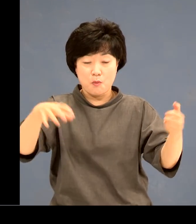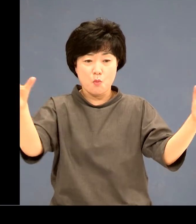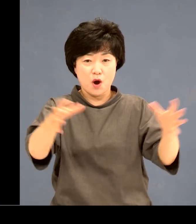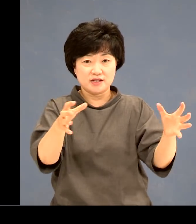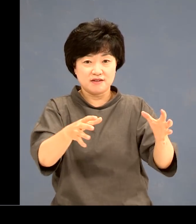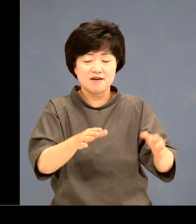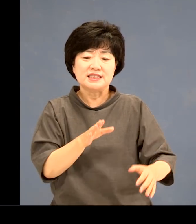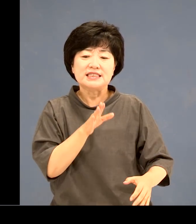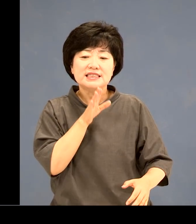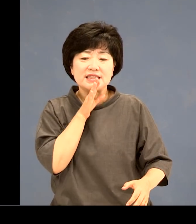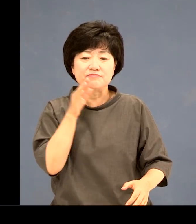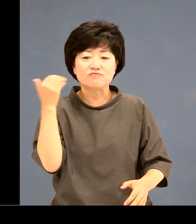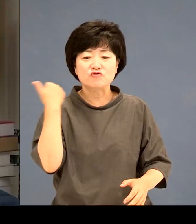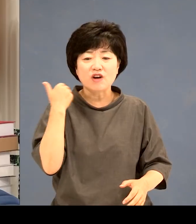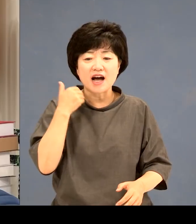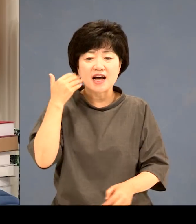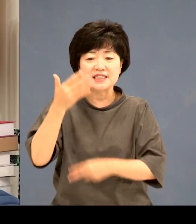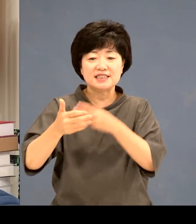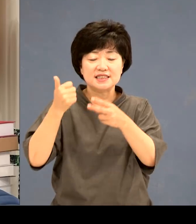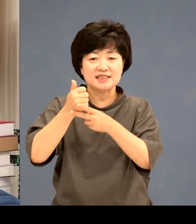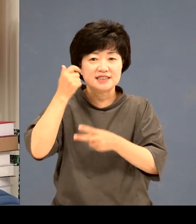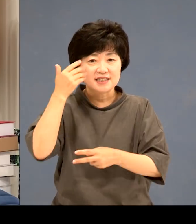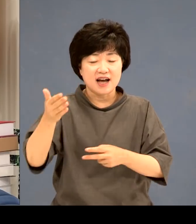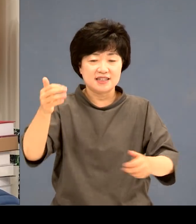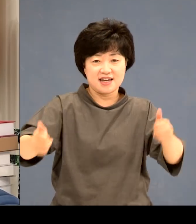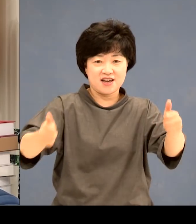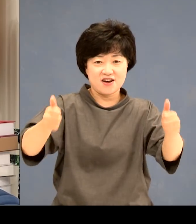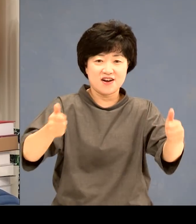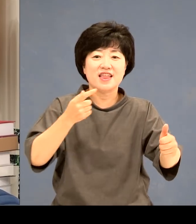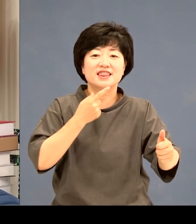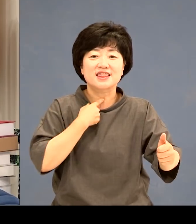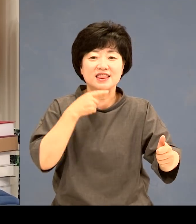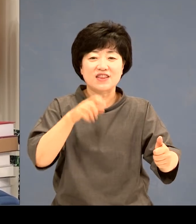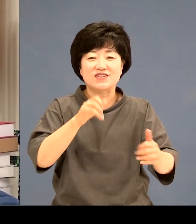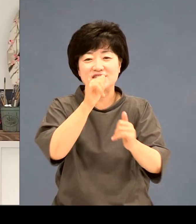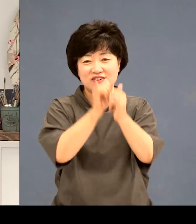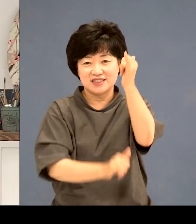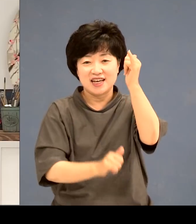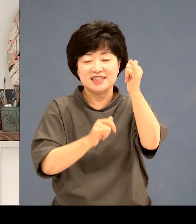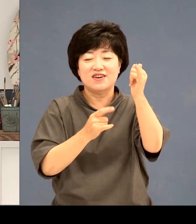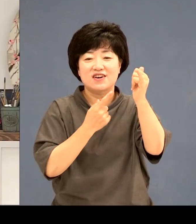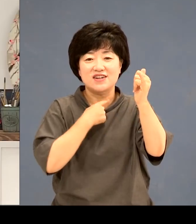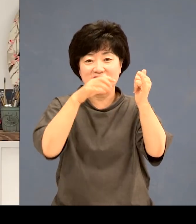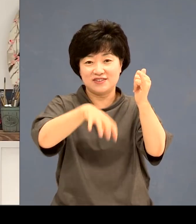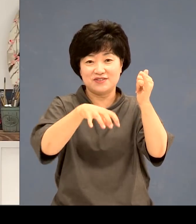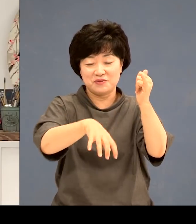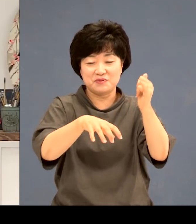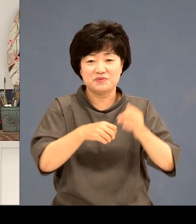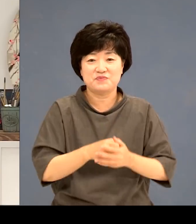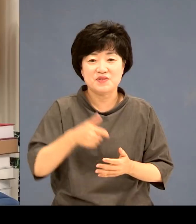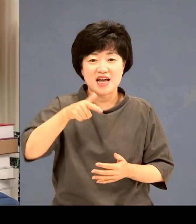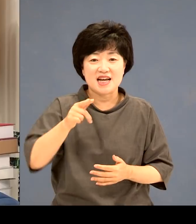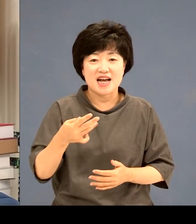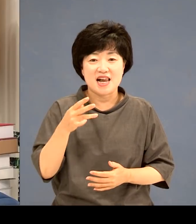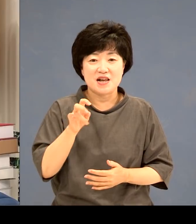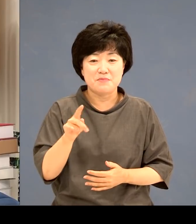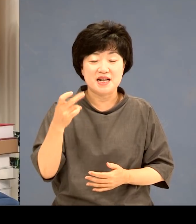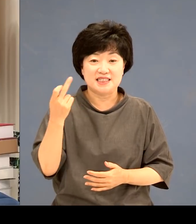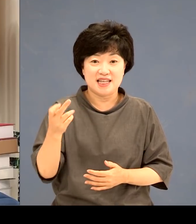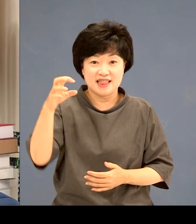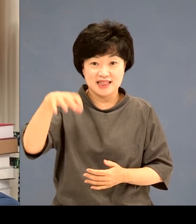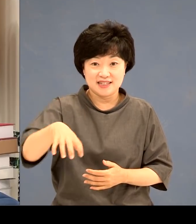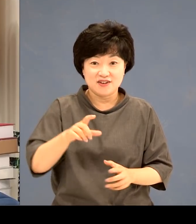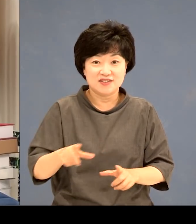갈멜산에서 모아서 네. 누가 참 신인지를 이렇게 대결을 펼쳤던 네. 그런 역사적인 장소가 있는 곳이 바로